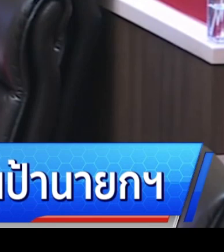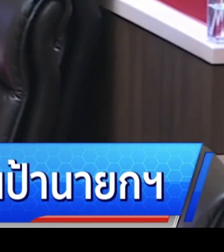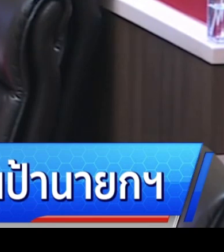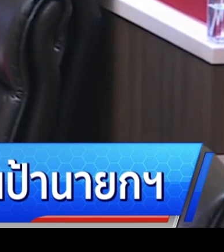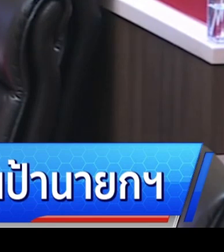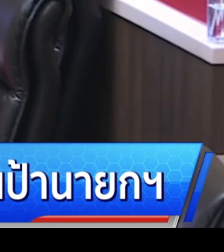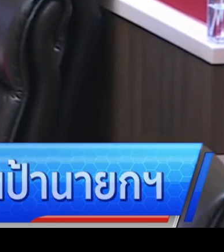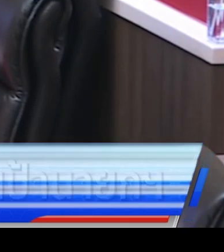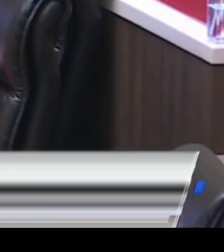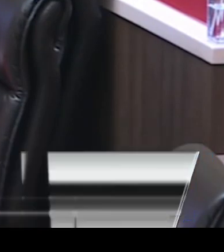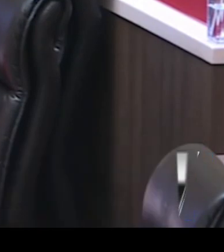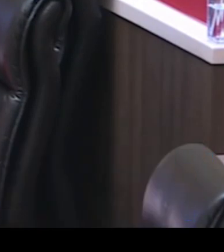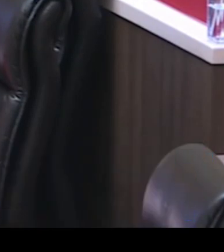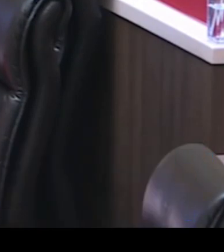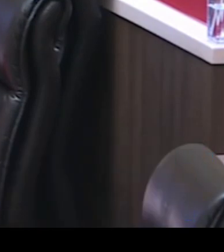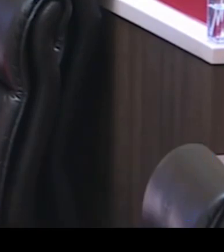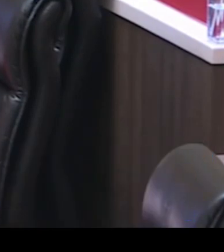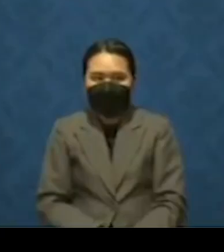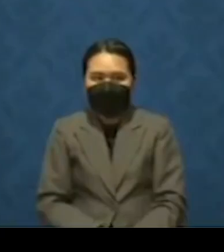นั้นแพงค่ะ